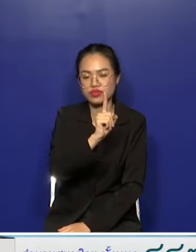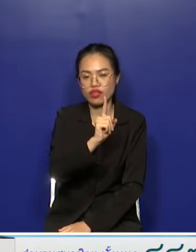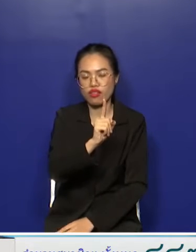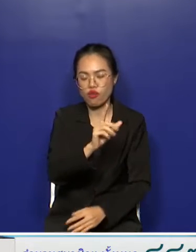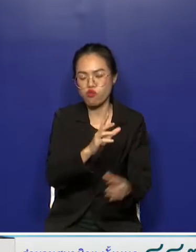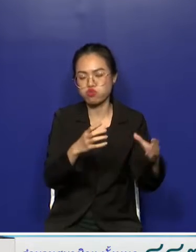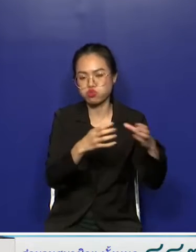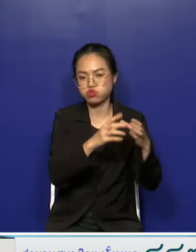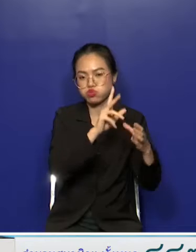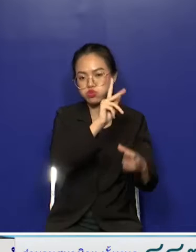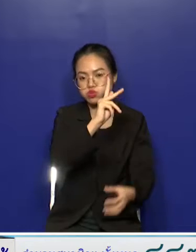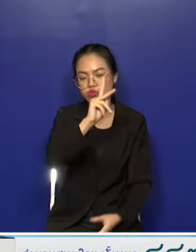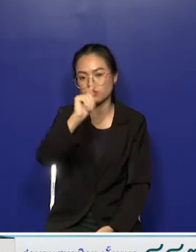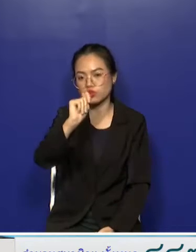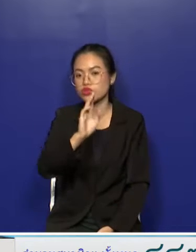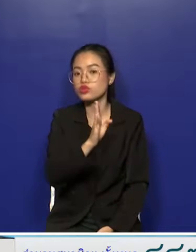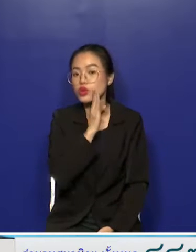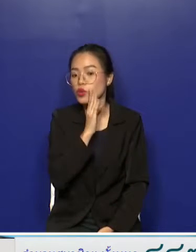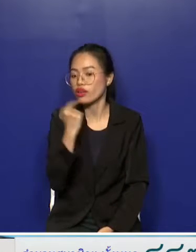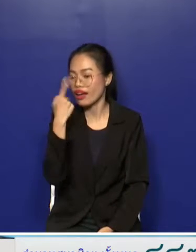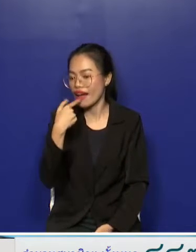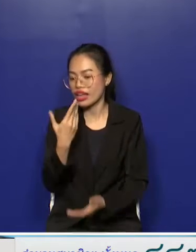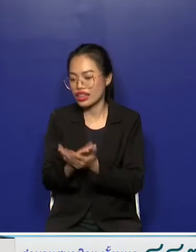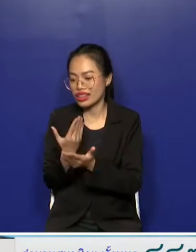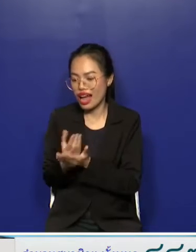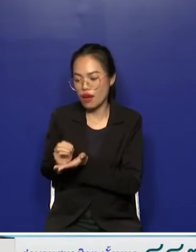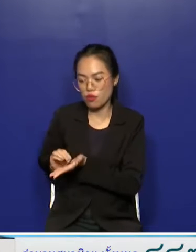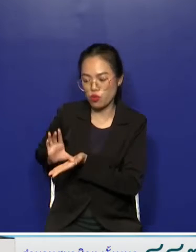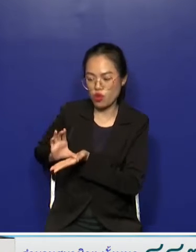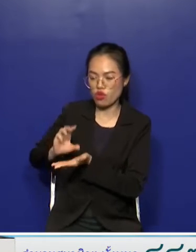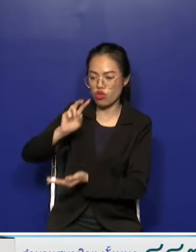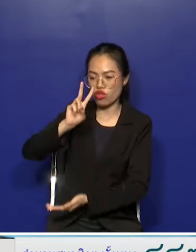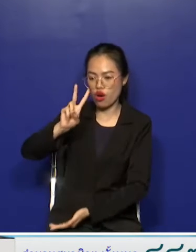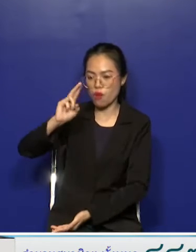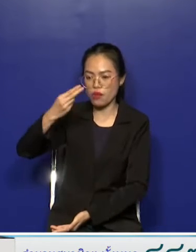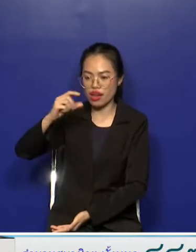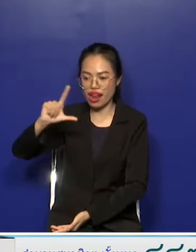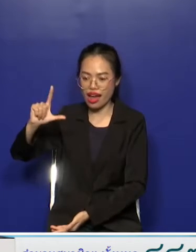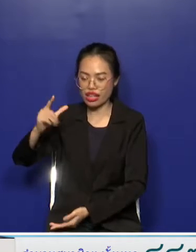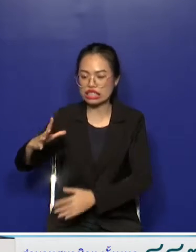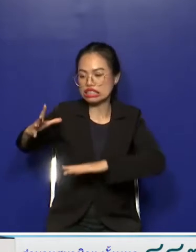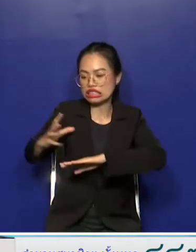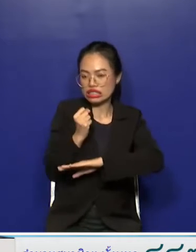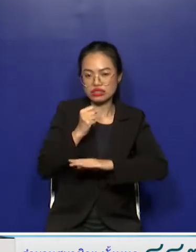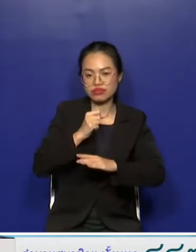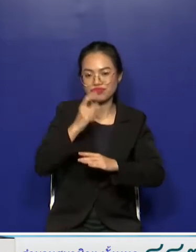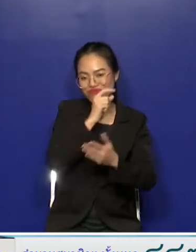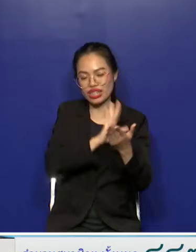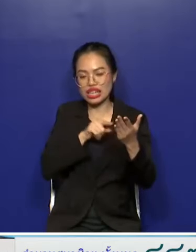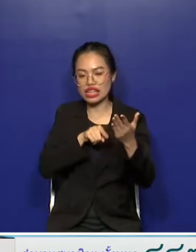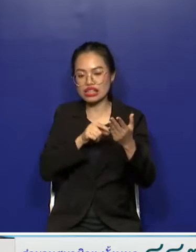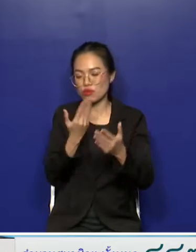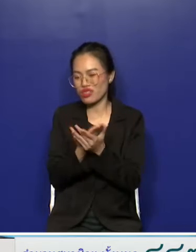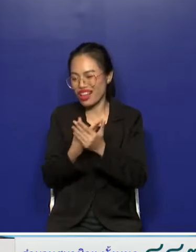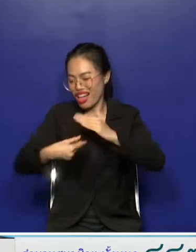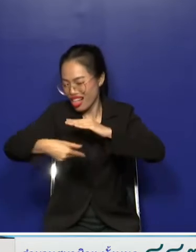เลิกตงว่าถ้าใครี เงิน 20,000,000เข้ยึดประเทศถ่ายได้ คร ทาพทารณ์และอัี้เป็ภาพที่หน